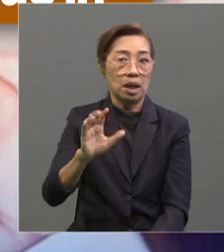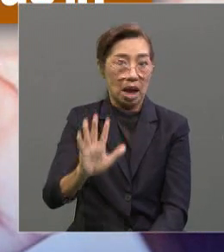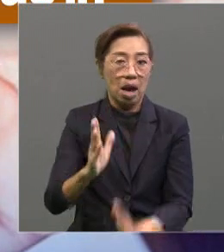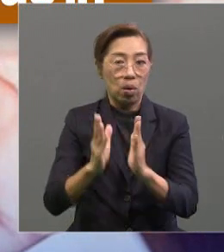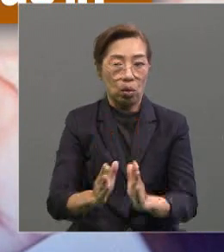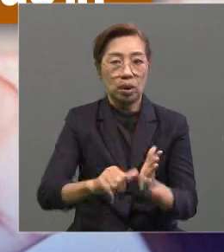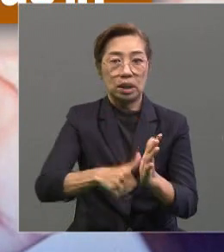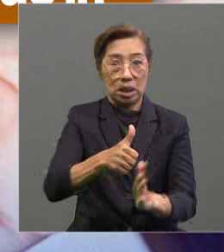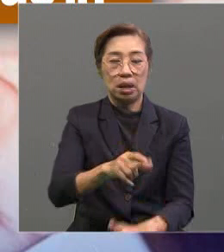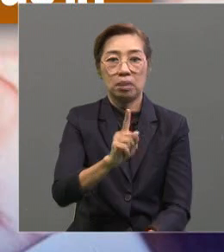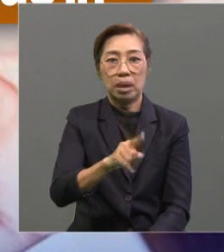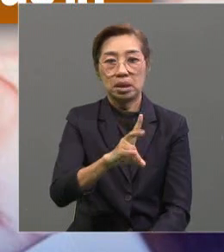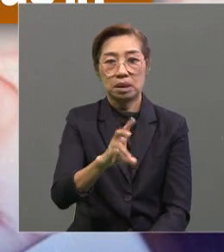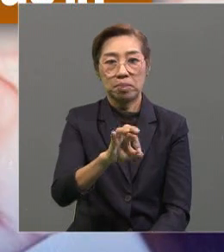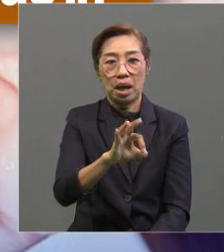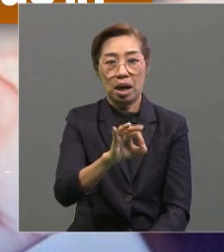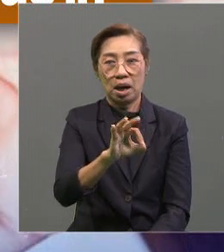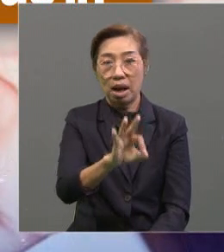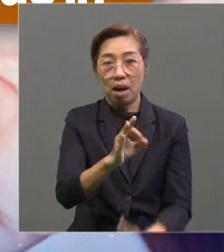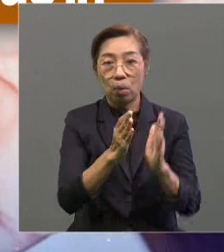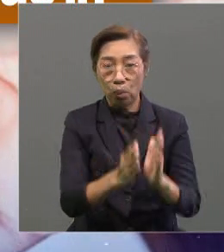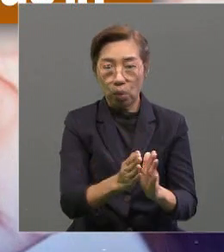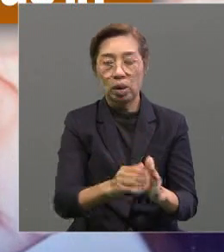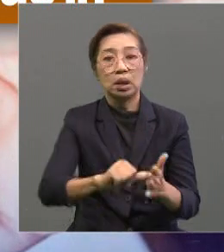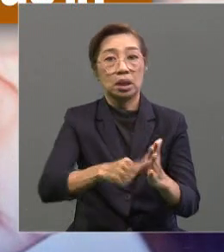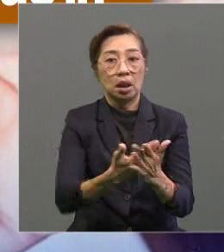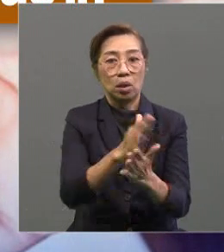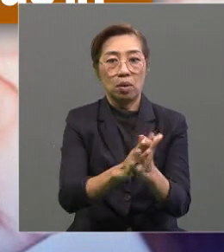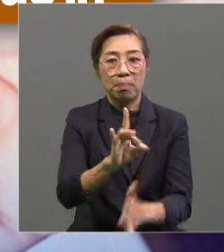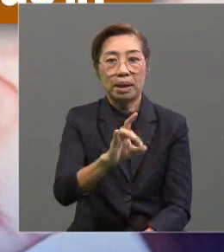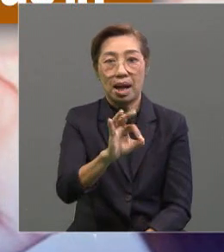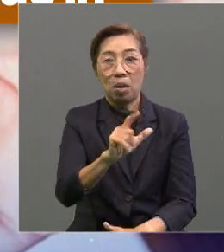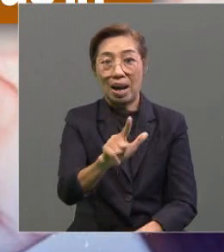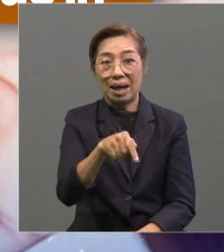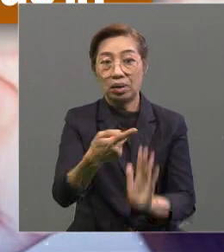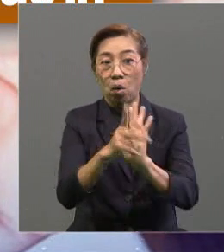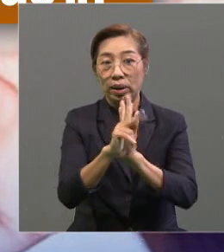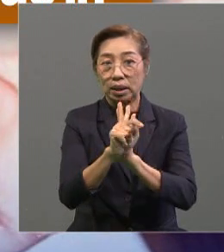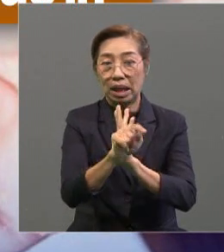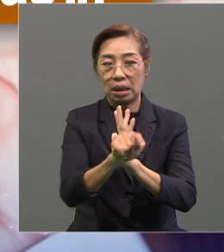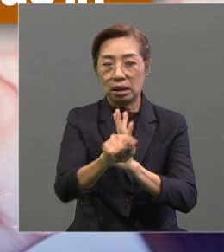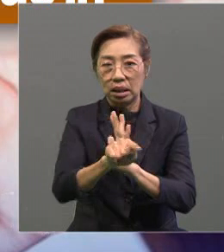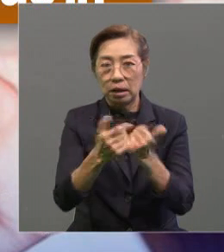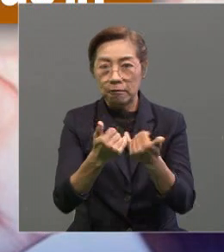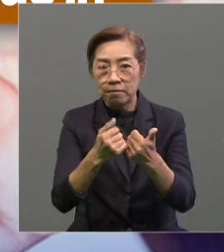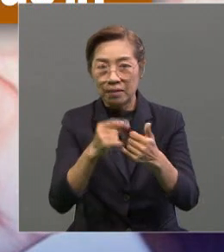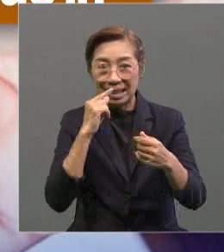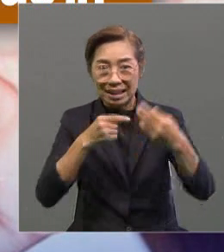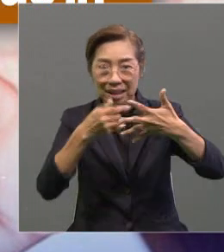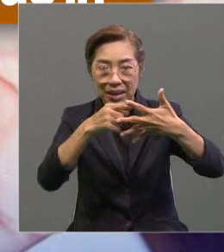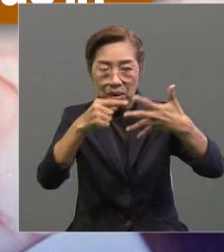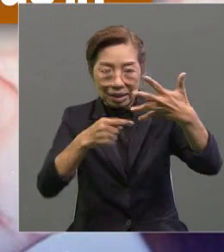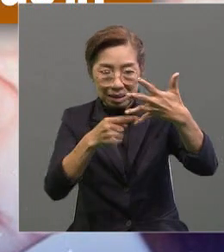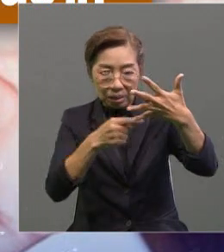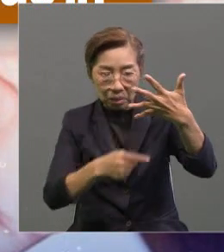หนี้ 1,9คนค่ะมูนี่89ล้านบาทโดยจังหวัดขอนแก่นเขาบอกว่าขยับมาติดใน 5อันดับ